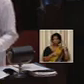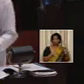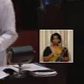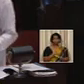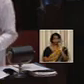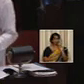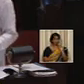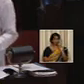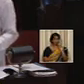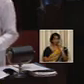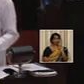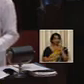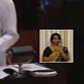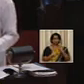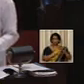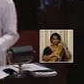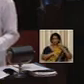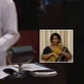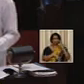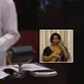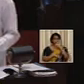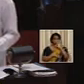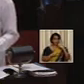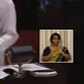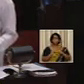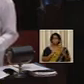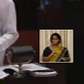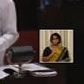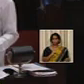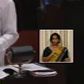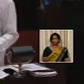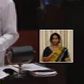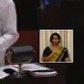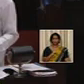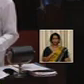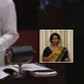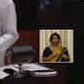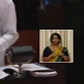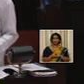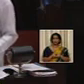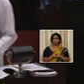40ක් මේ පහුගිය කාලේ 2019න් පස්සේ ඒ කියන්නේ